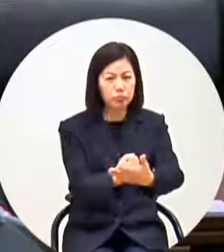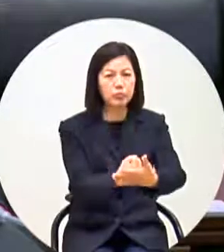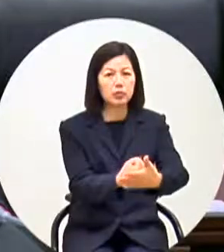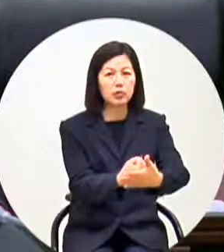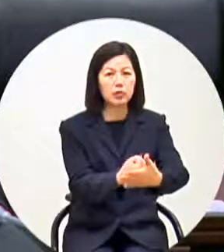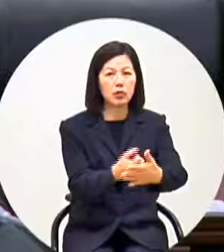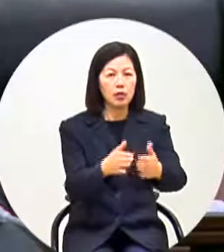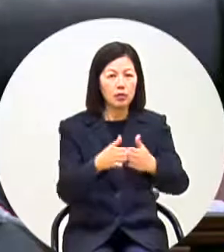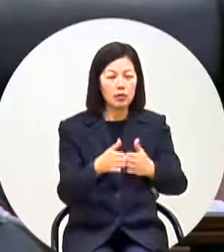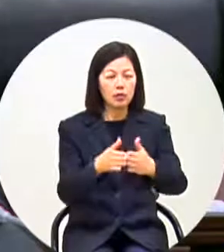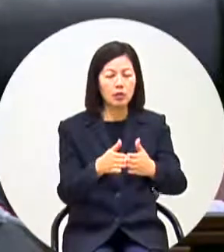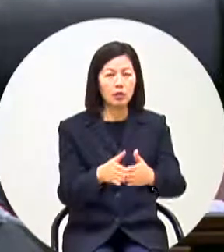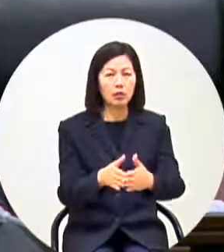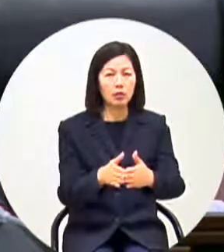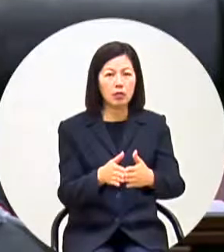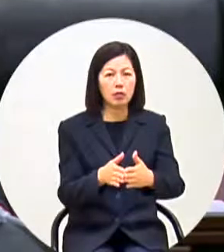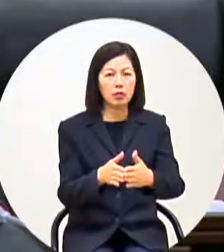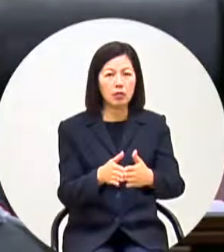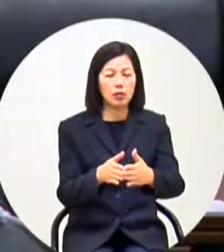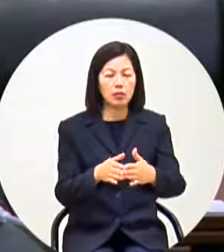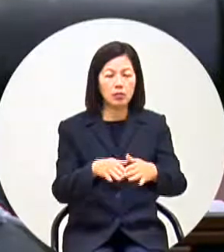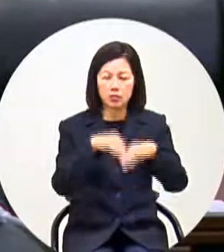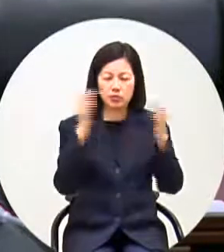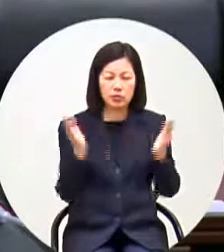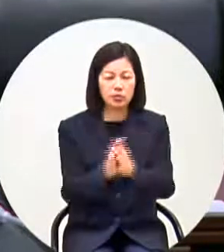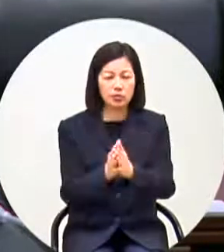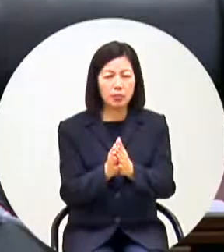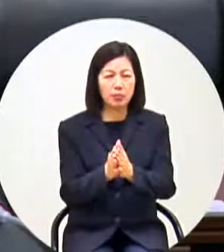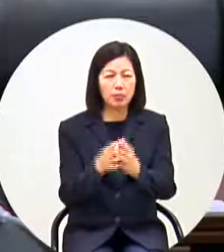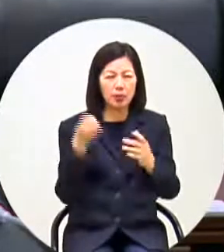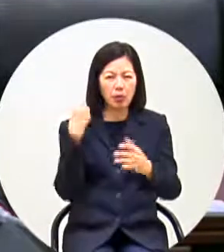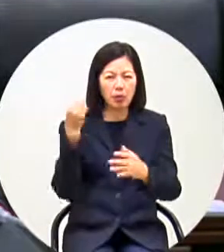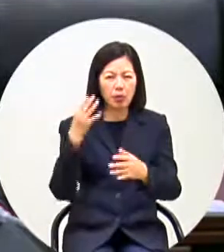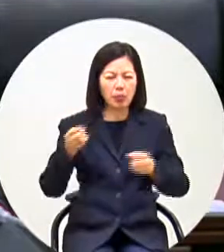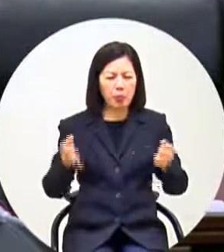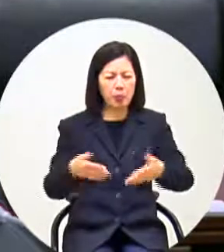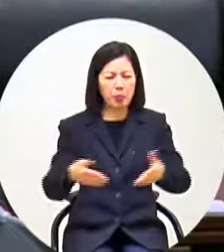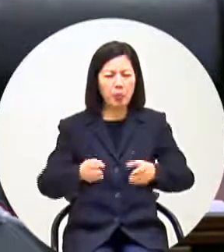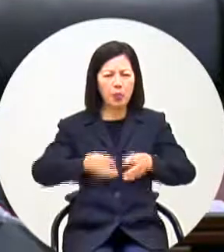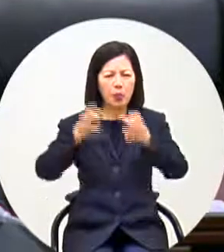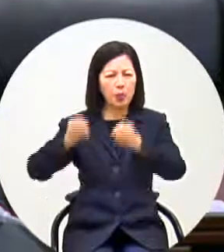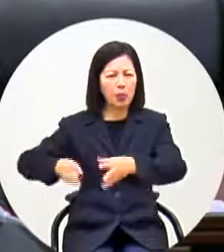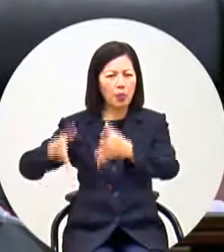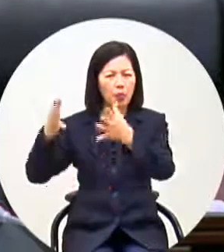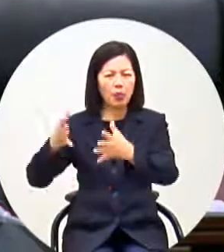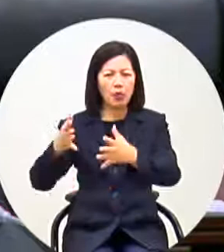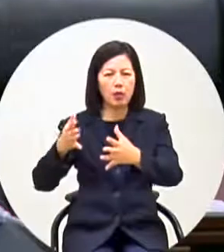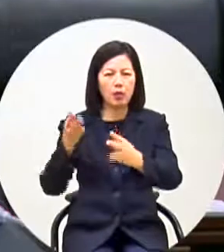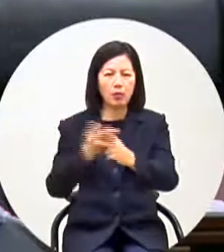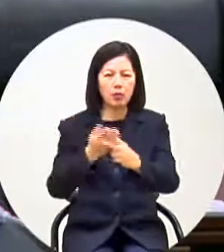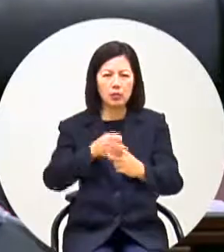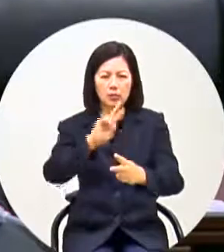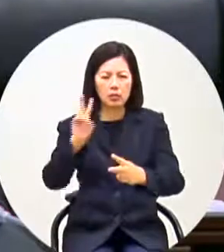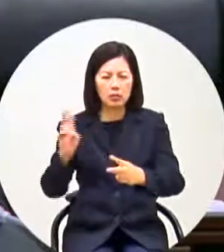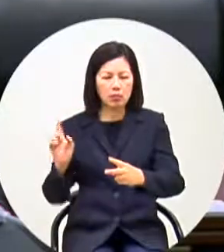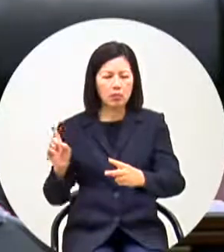的新的哦建筑啊，还是大的建筑物哦，所能改变我过去的历史